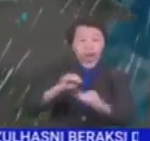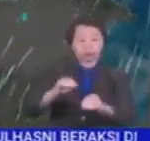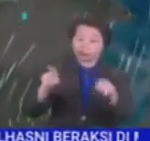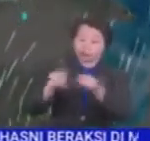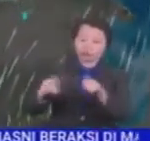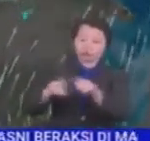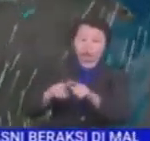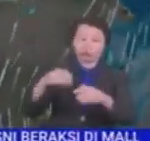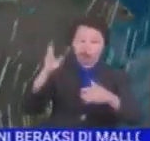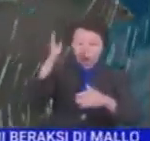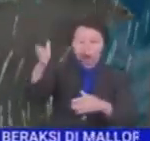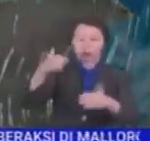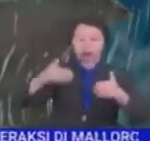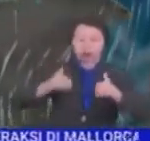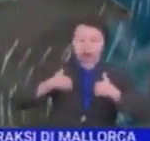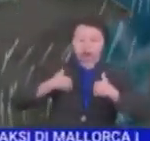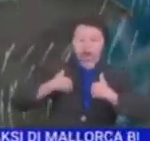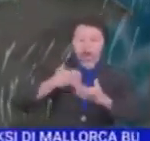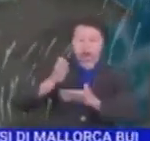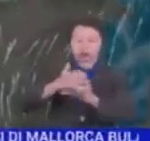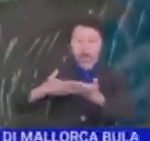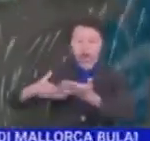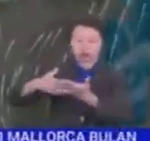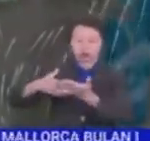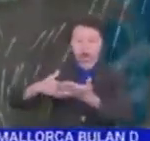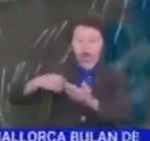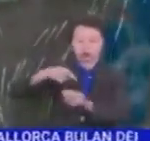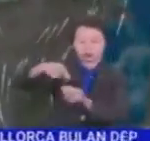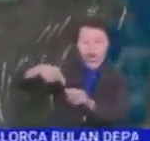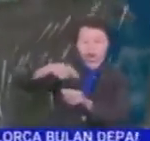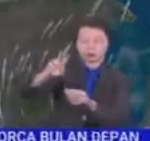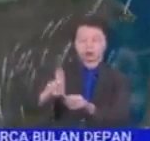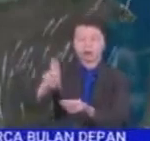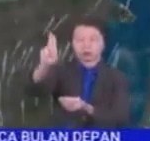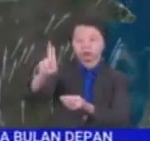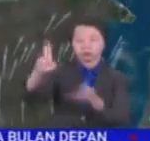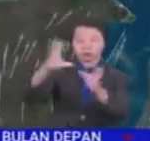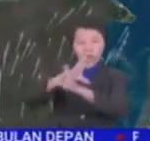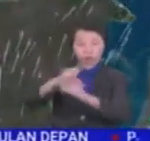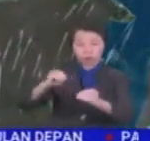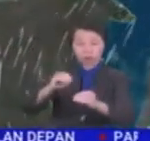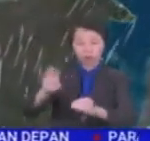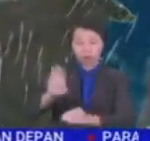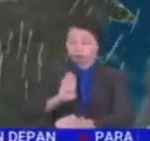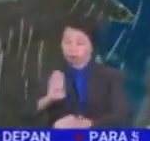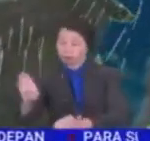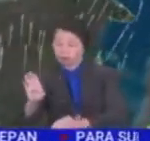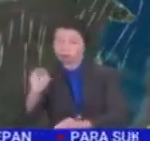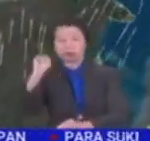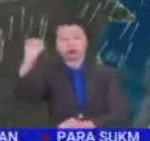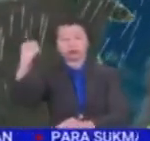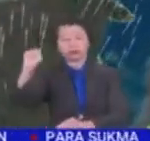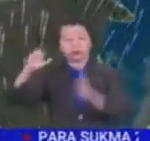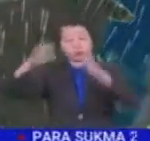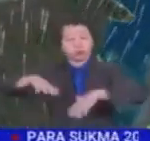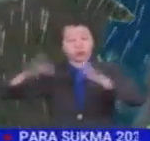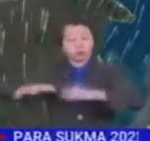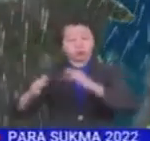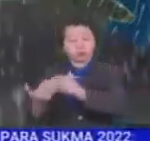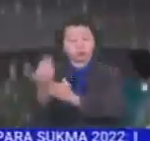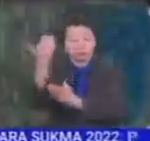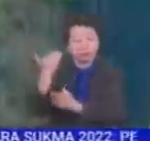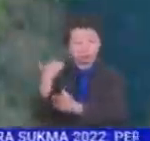dijangka akan turut memasuki bahagian-bahagian terutamanya di sekitar utara Sarawak dan juga di barat negeri Sabah pada waktu